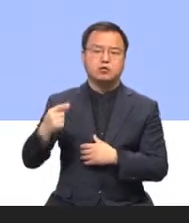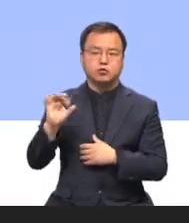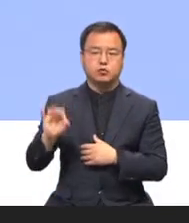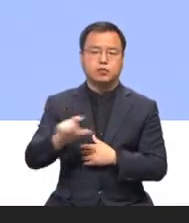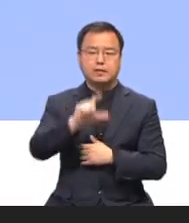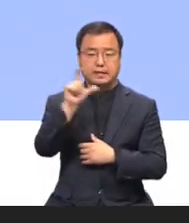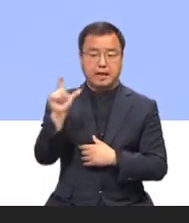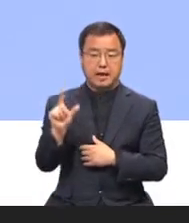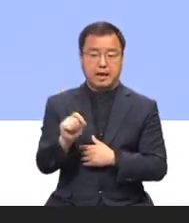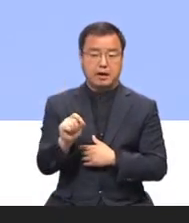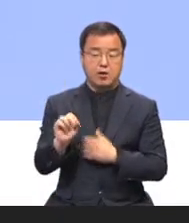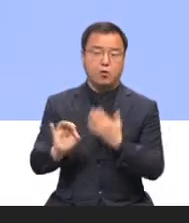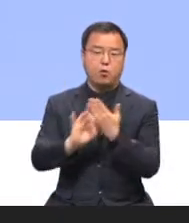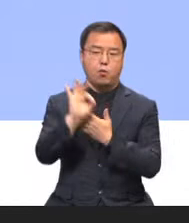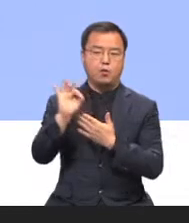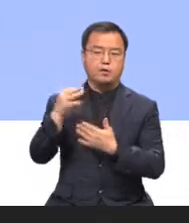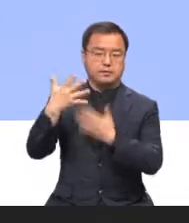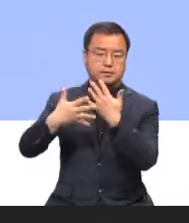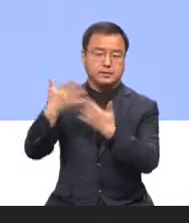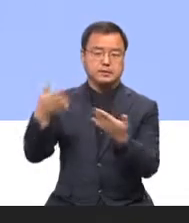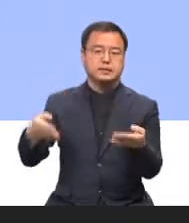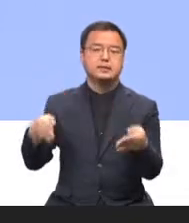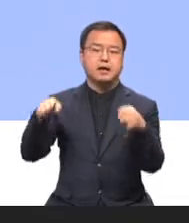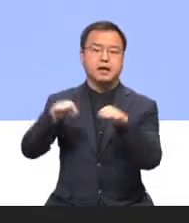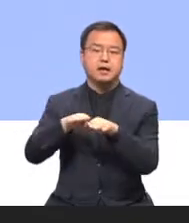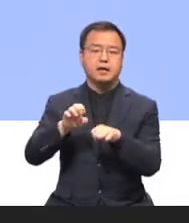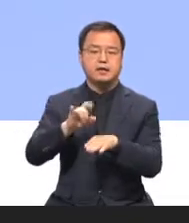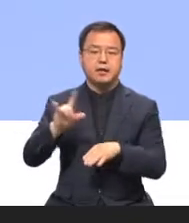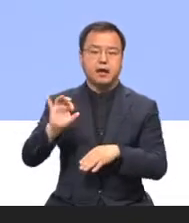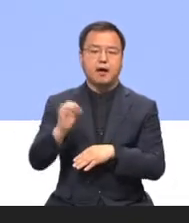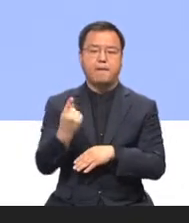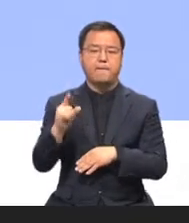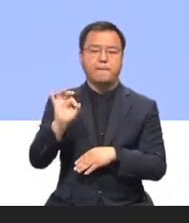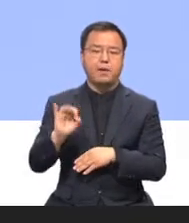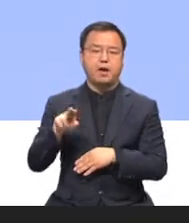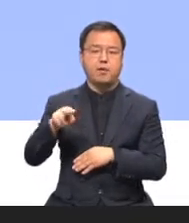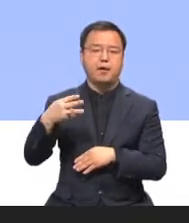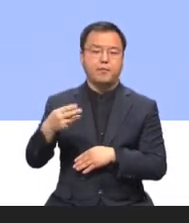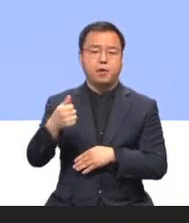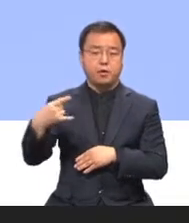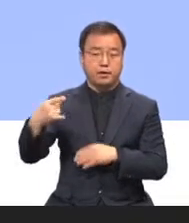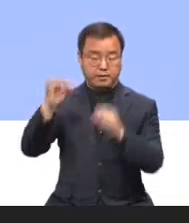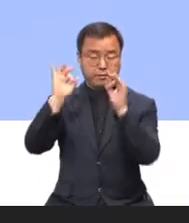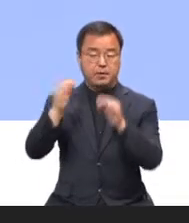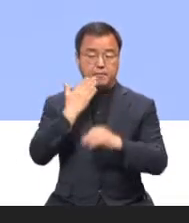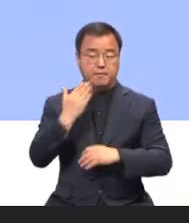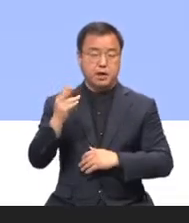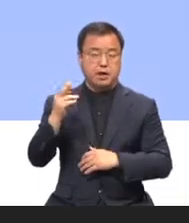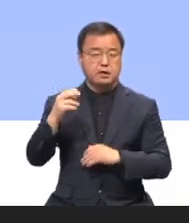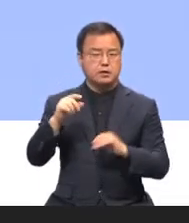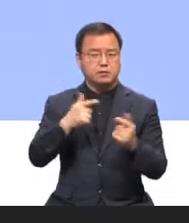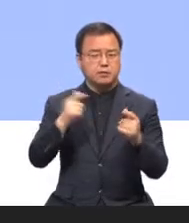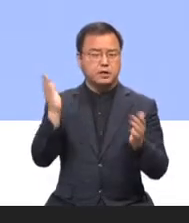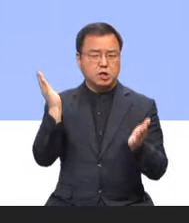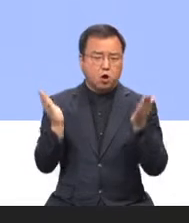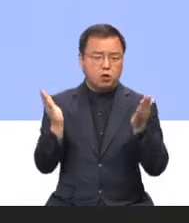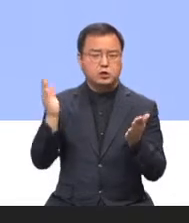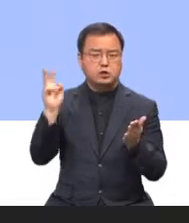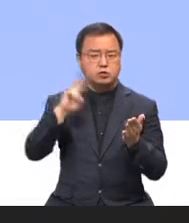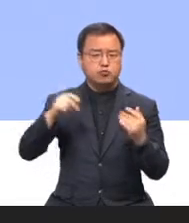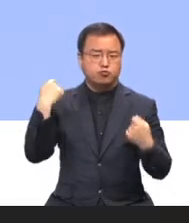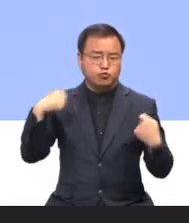무대에 서 참극 패한 별이를 보실 수 있는데요 어 연극과 뮤지컬 또 서양 고전 등 다른 장르와의